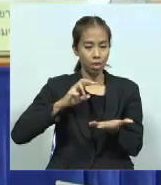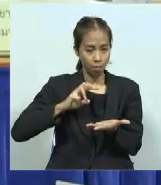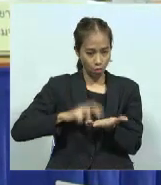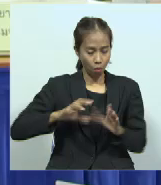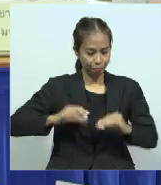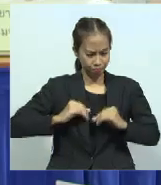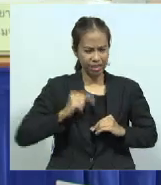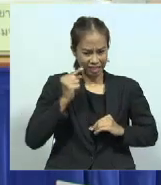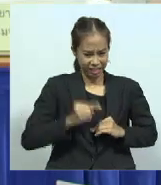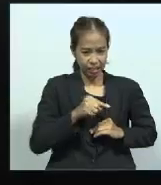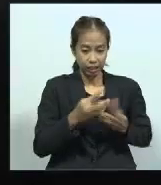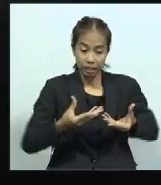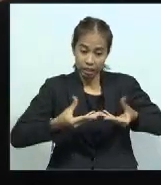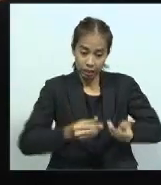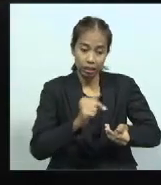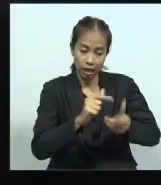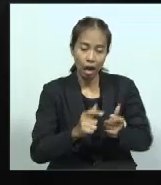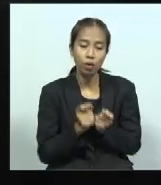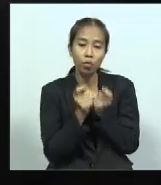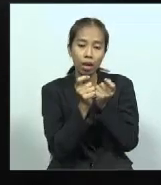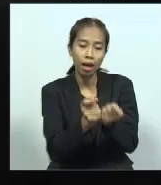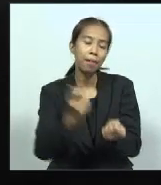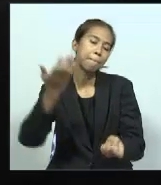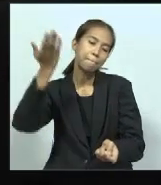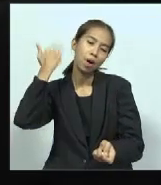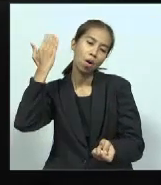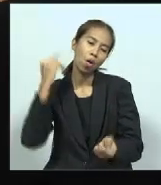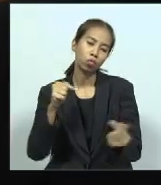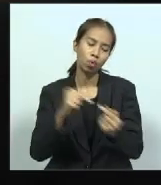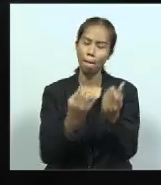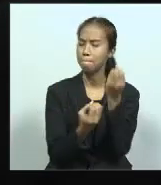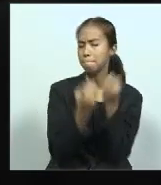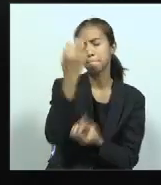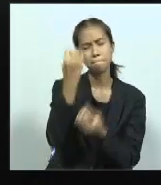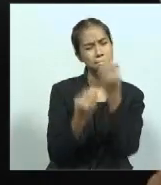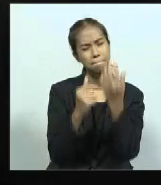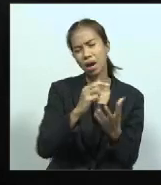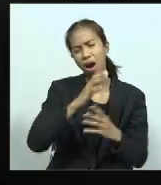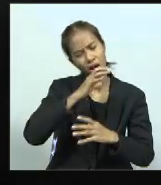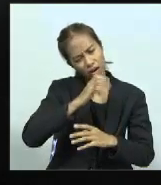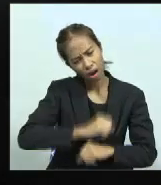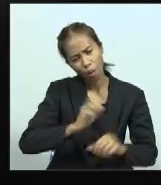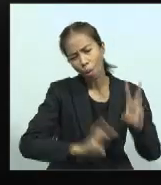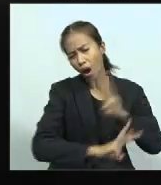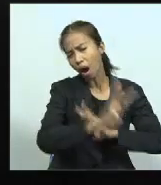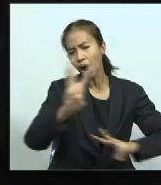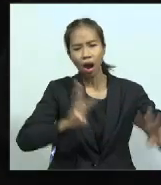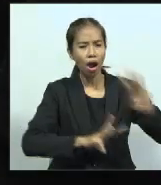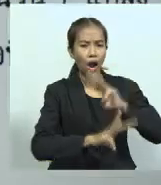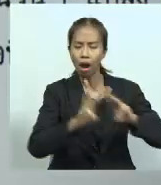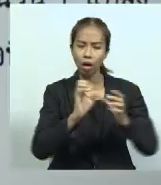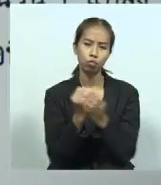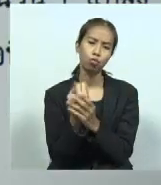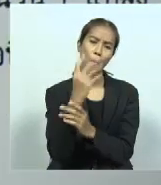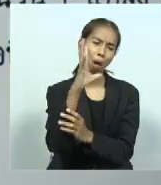พื้นที่ที่ขออนุญาตดังกล่าวเนี่ยเดิมเป็นสภาพป่าเสื่อมโทรมค่ะเป็นพื้นที่รกร้างว่างเปล่าไม่มีไ